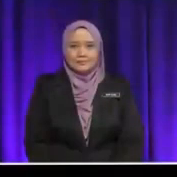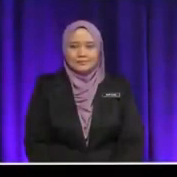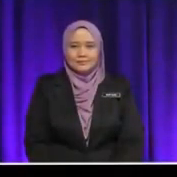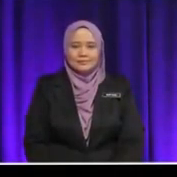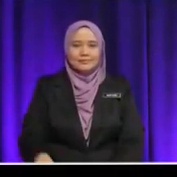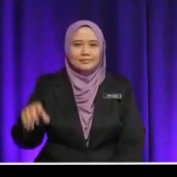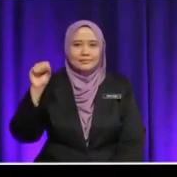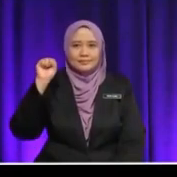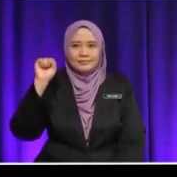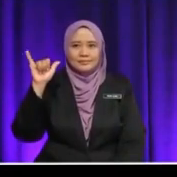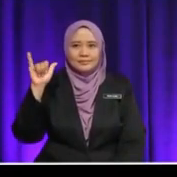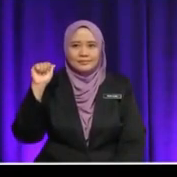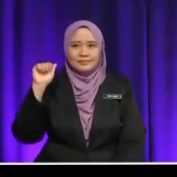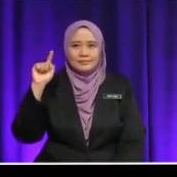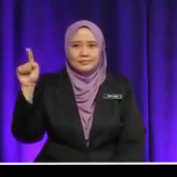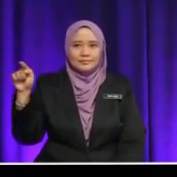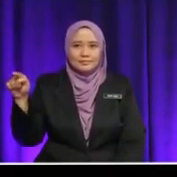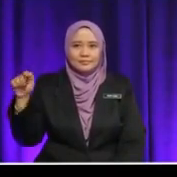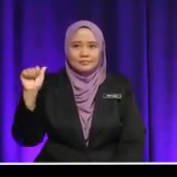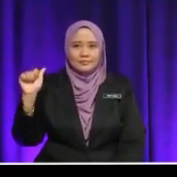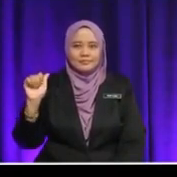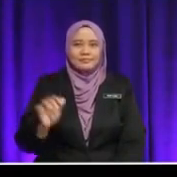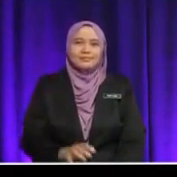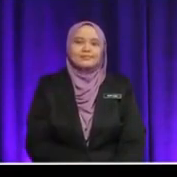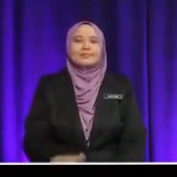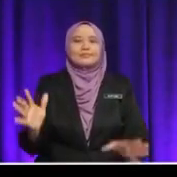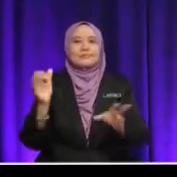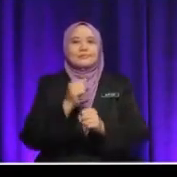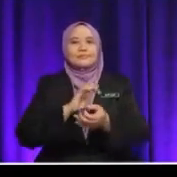saja benti Muhammad syafwan tidak ambil kertas undiannya